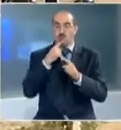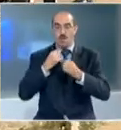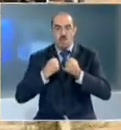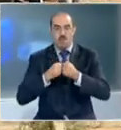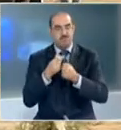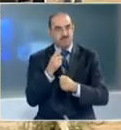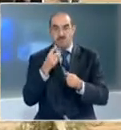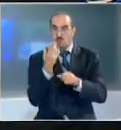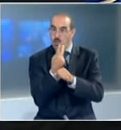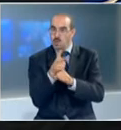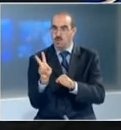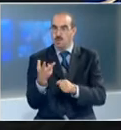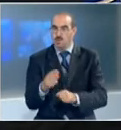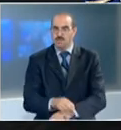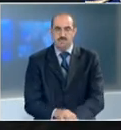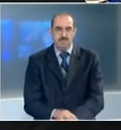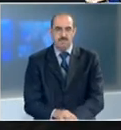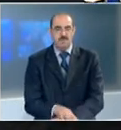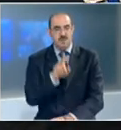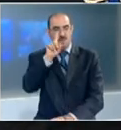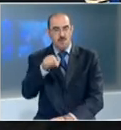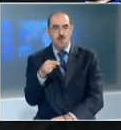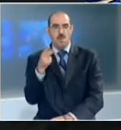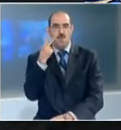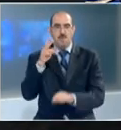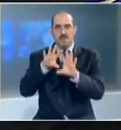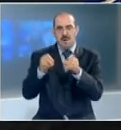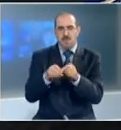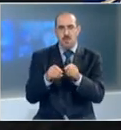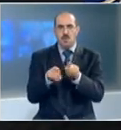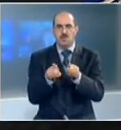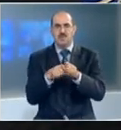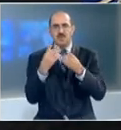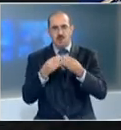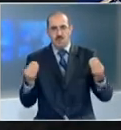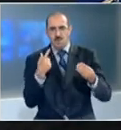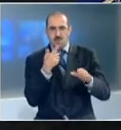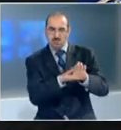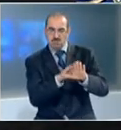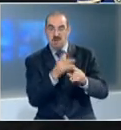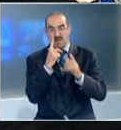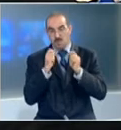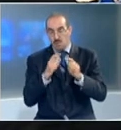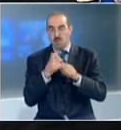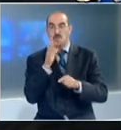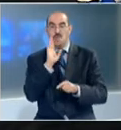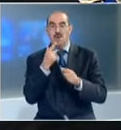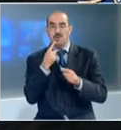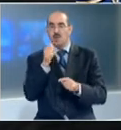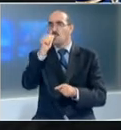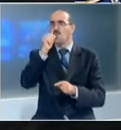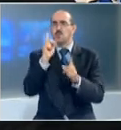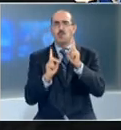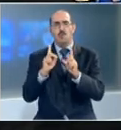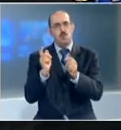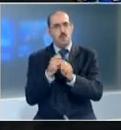صحة الممتحنين. لابد التلاميذ والأولياء يمدوا لأولادهم غير الشيء اللي كان موالفين طبيعية،